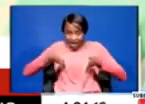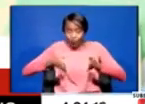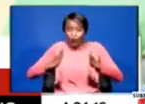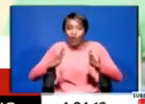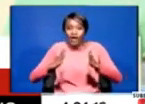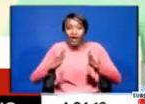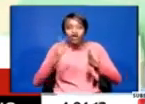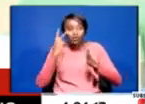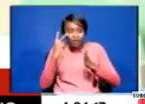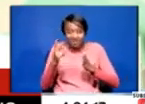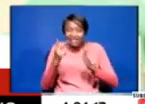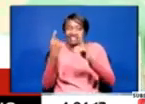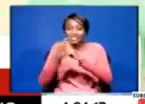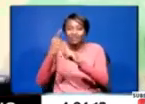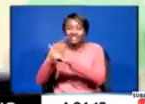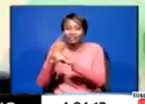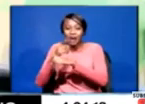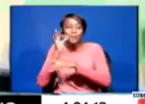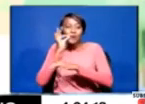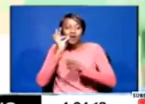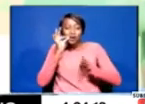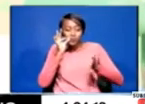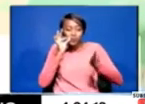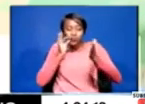mikebe ya bangi. Walai.